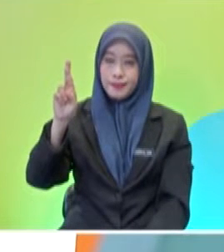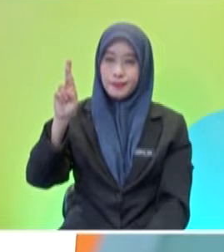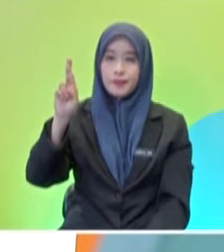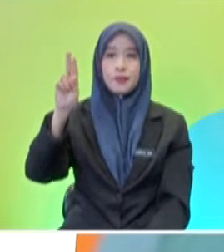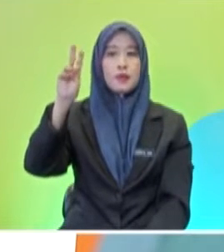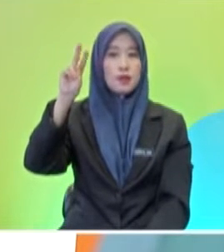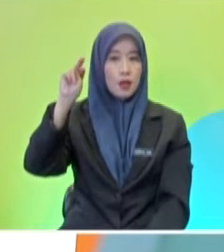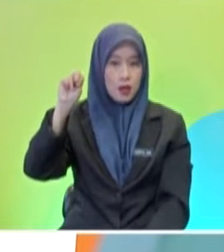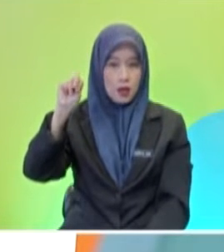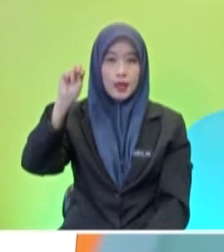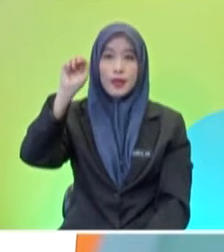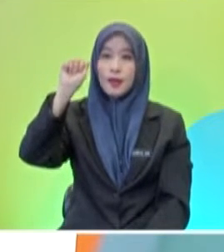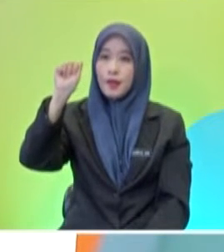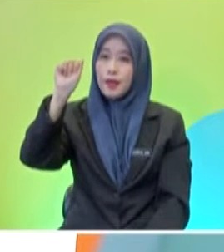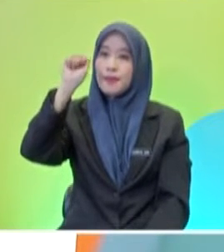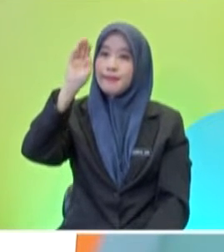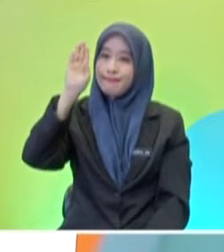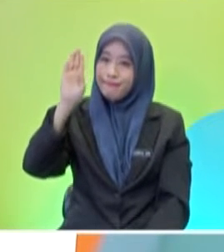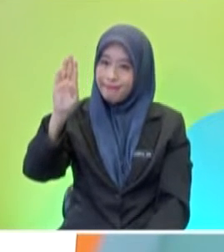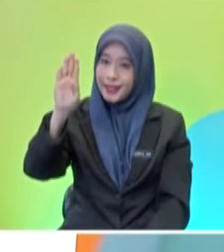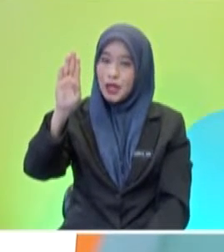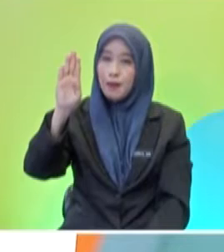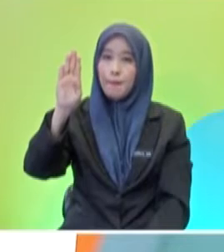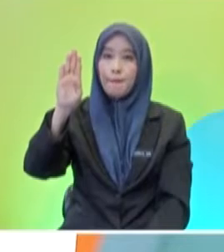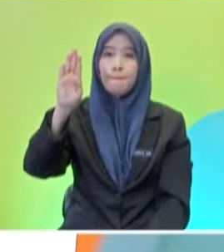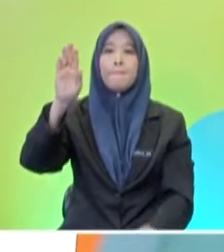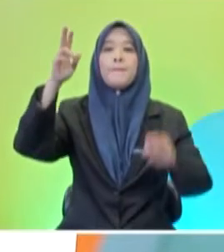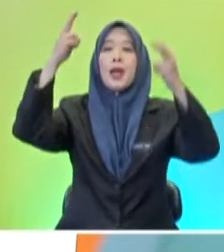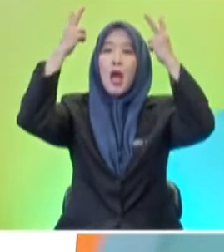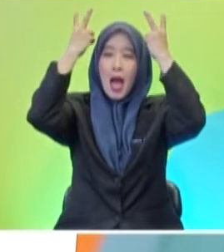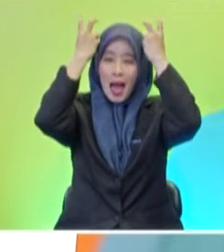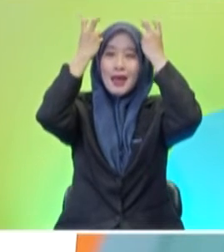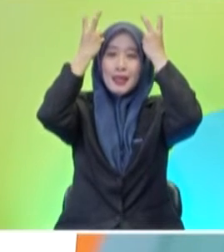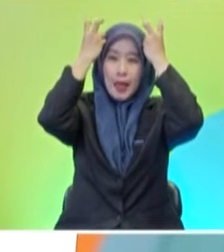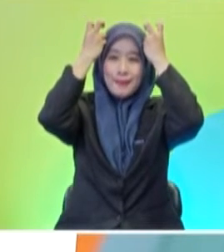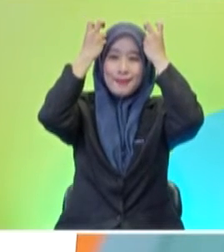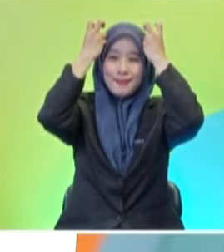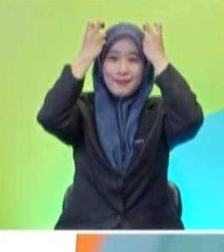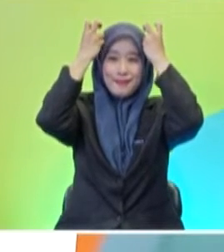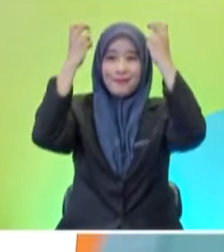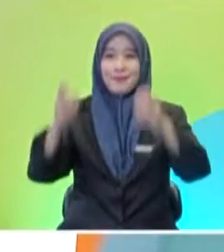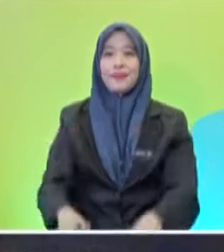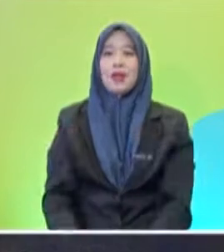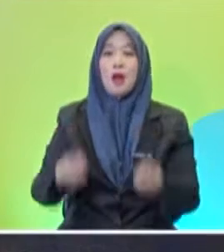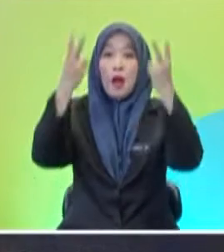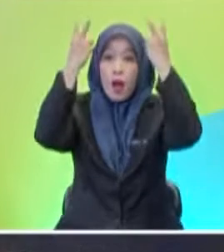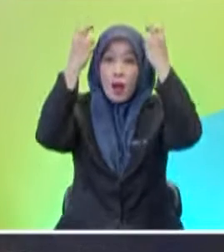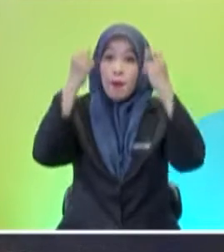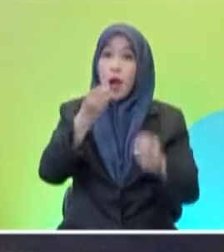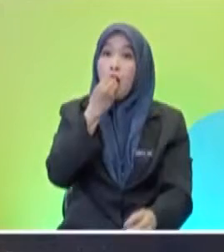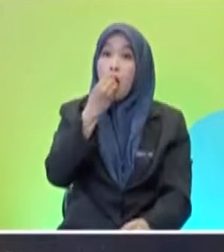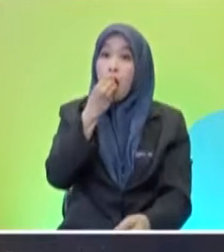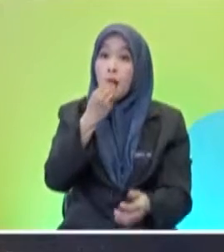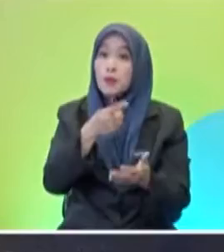R N A B nab. N A B nab. Arnab. Arnab. Ha, arnab makan apa? Arnab